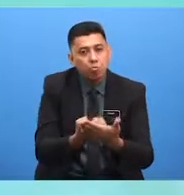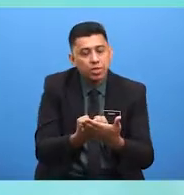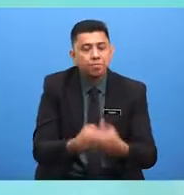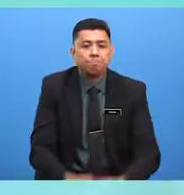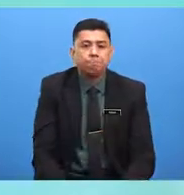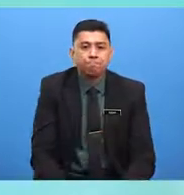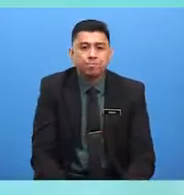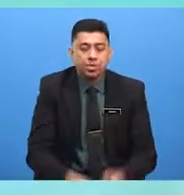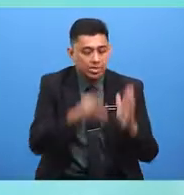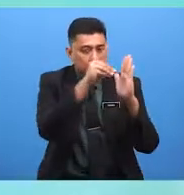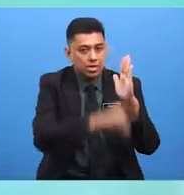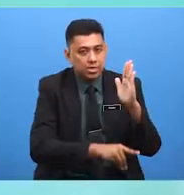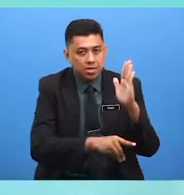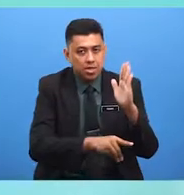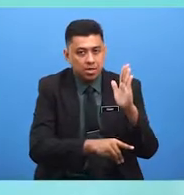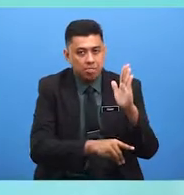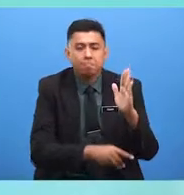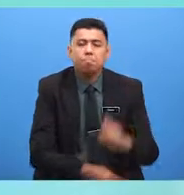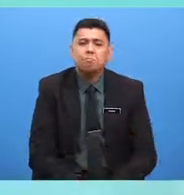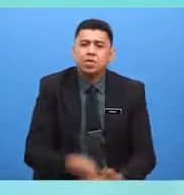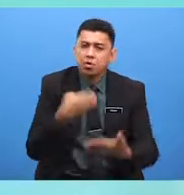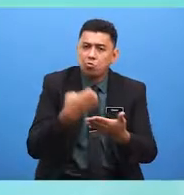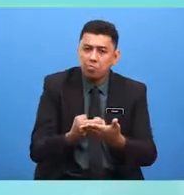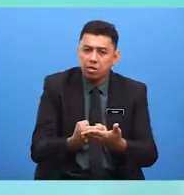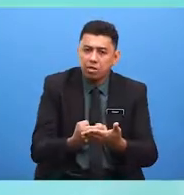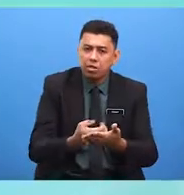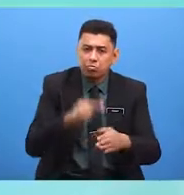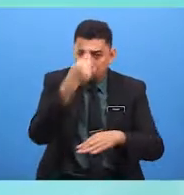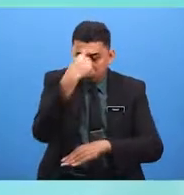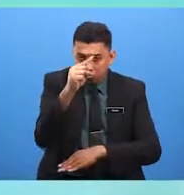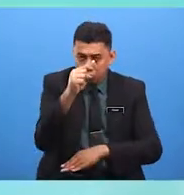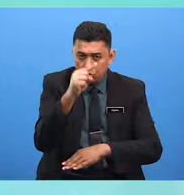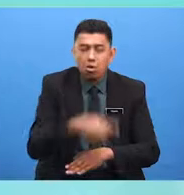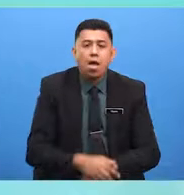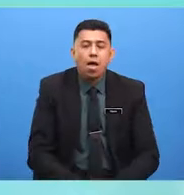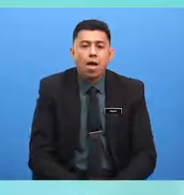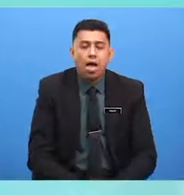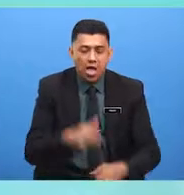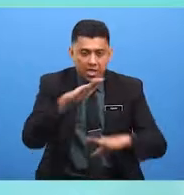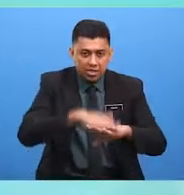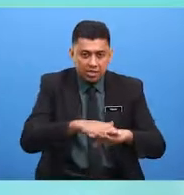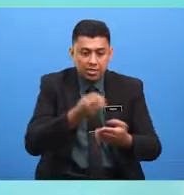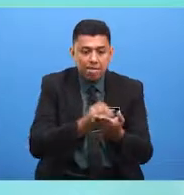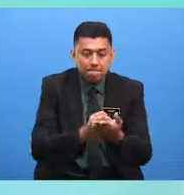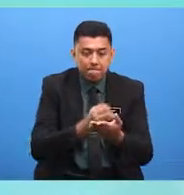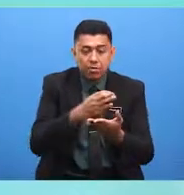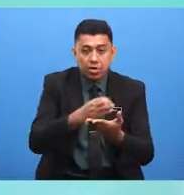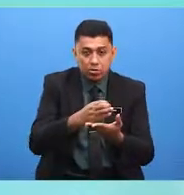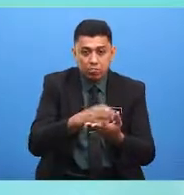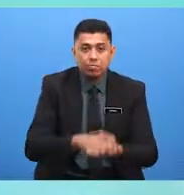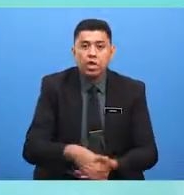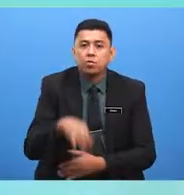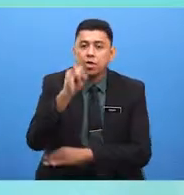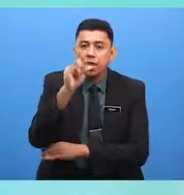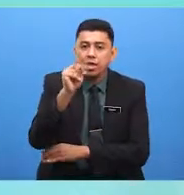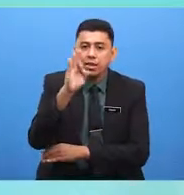dasar keuangan ini digunakan untuk mengatasi inflasi dalam ekonomi apakah yang akan